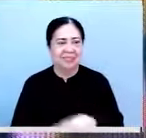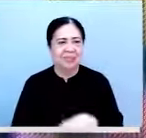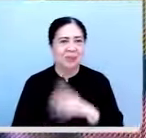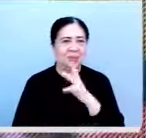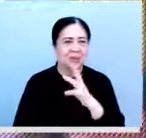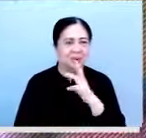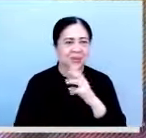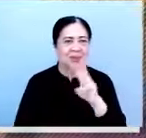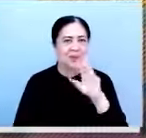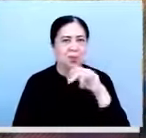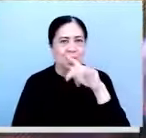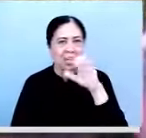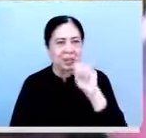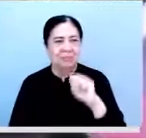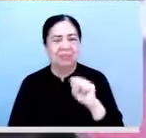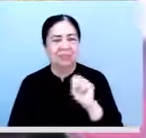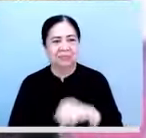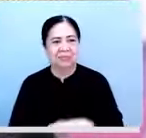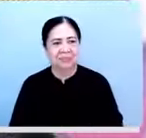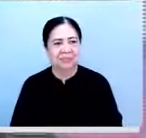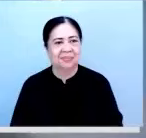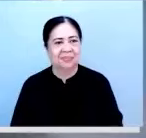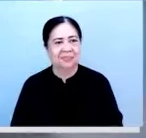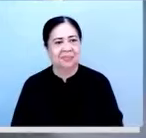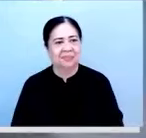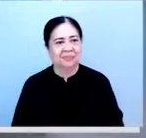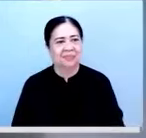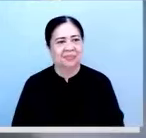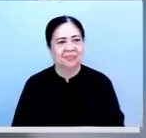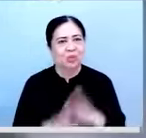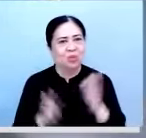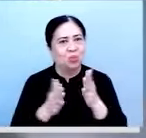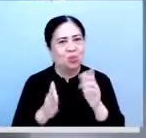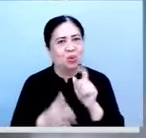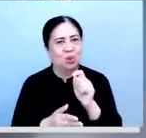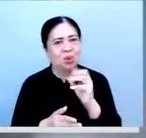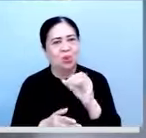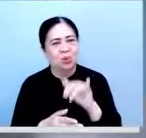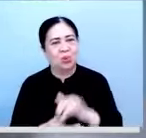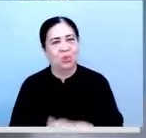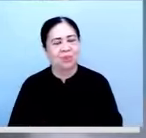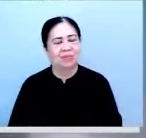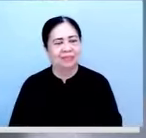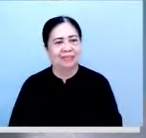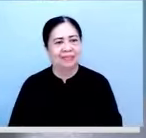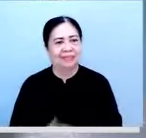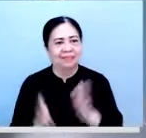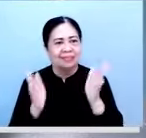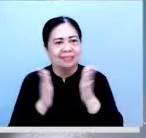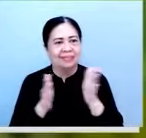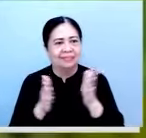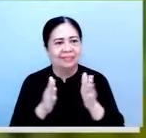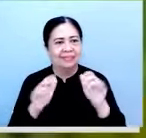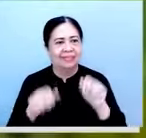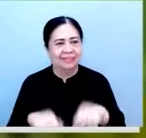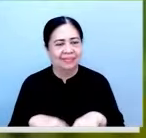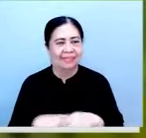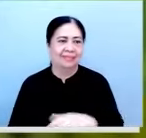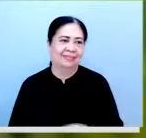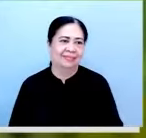Ang tatay na tatay itong si Billy, ano? Or small toys. Small diba, toys. Yung mga toys maliit, parang hindi nakawala.